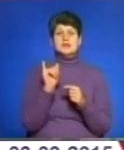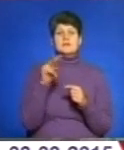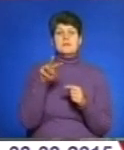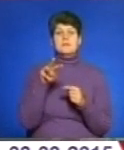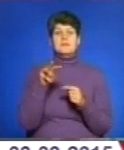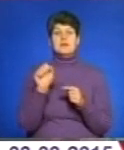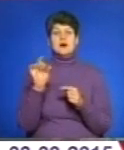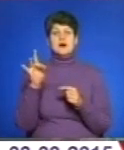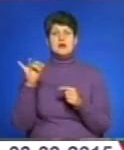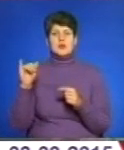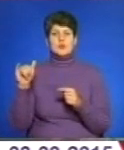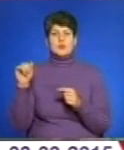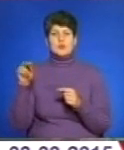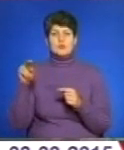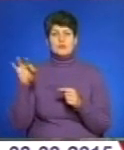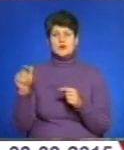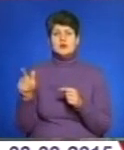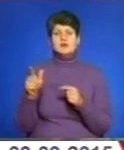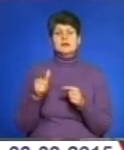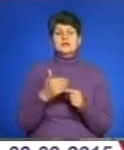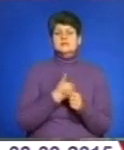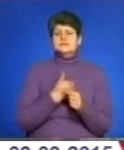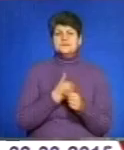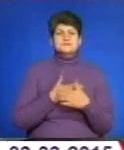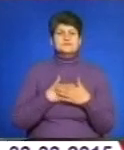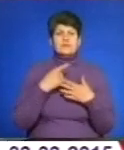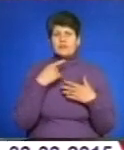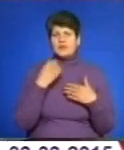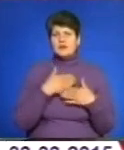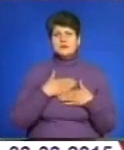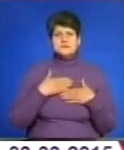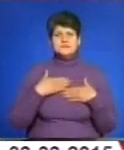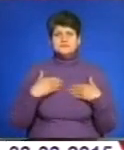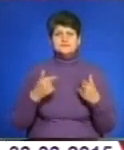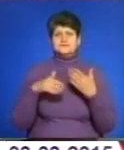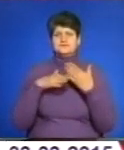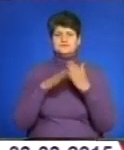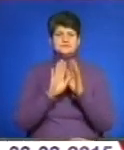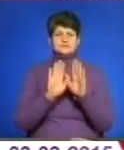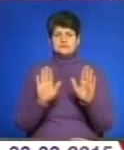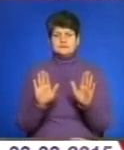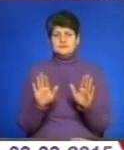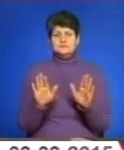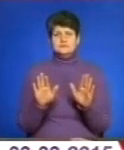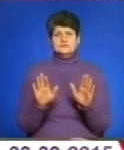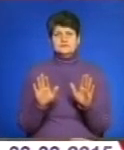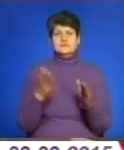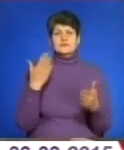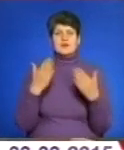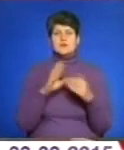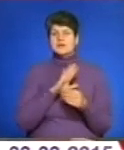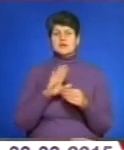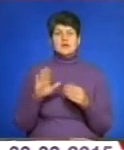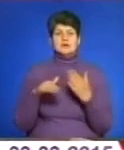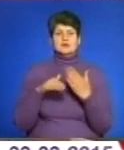досі нелегалізований. Добровольці не претендують на соціальні гарантії та державну допомогу. Якби не